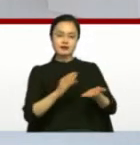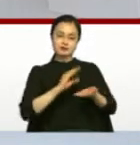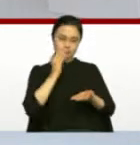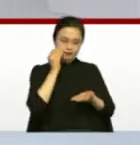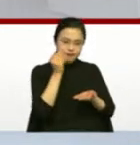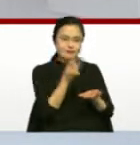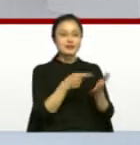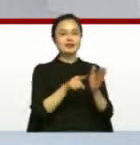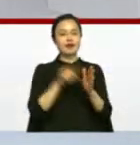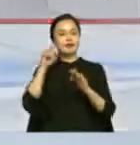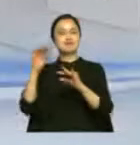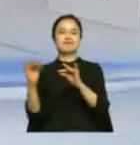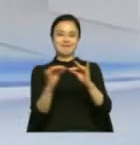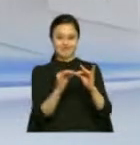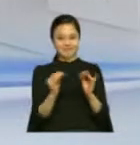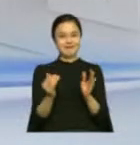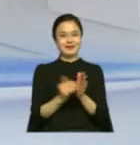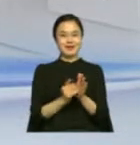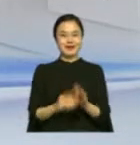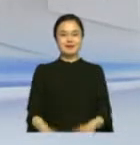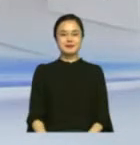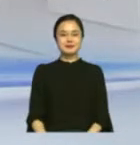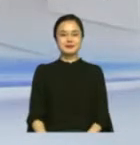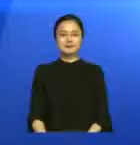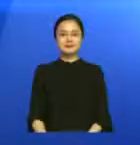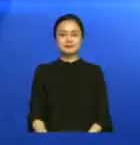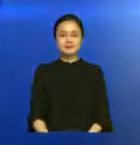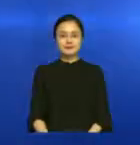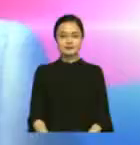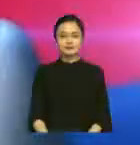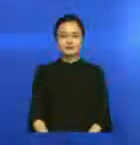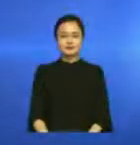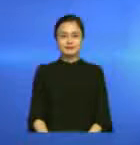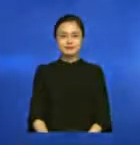한 목소리를 냈습니다. 첫 소식 엄종규 기자입니다.